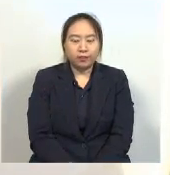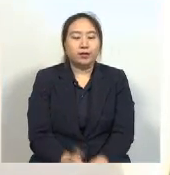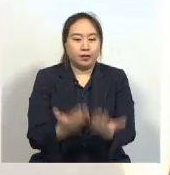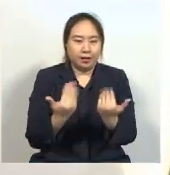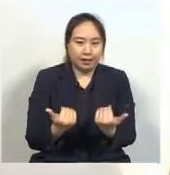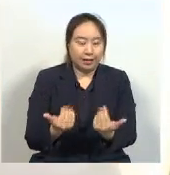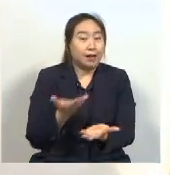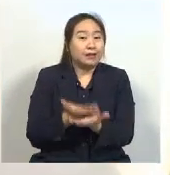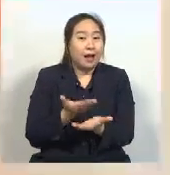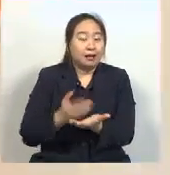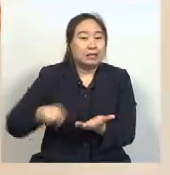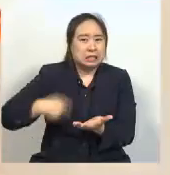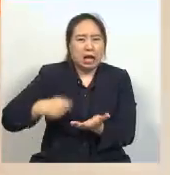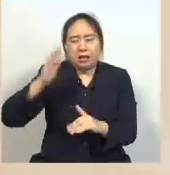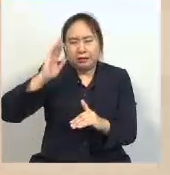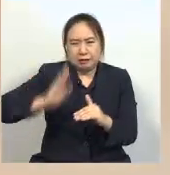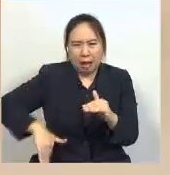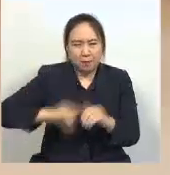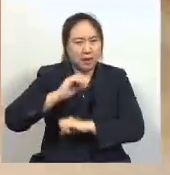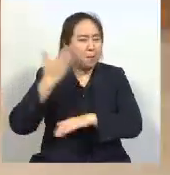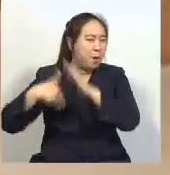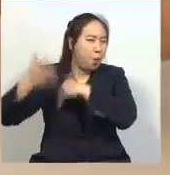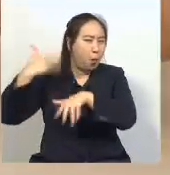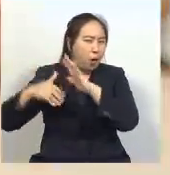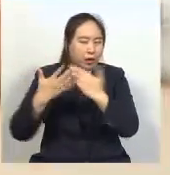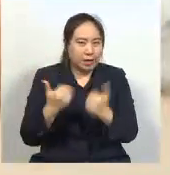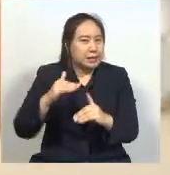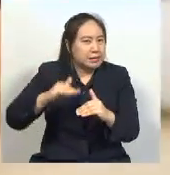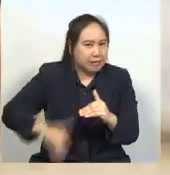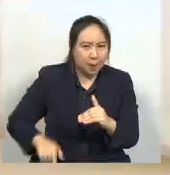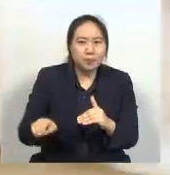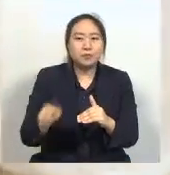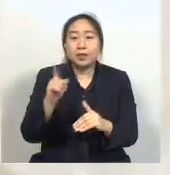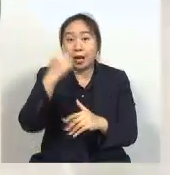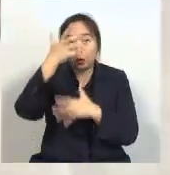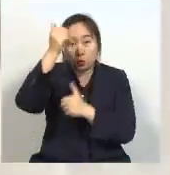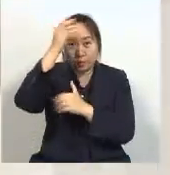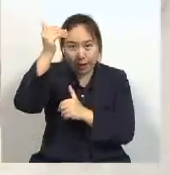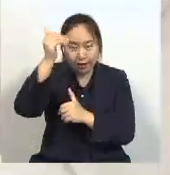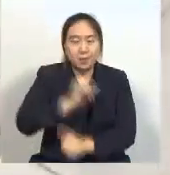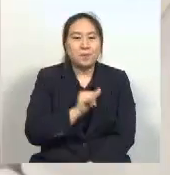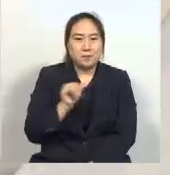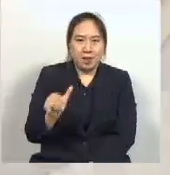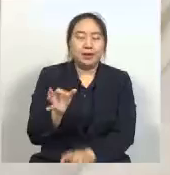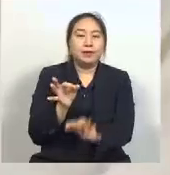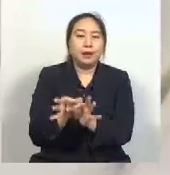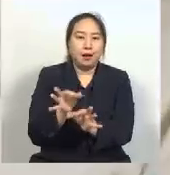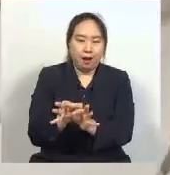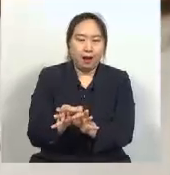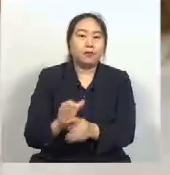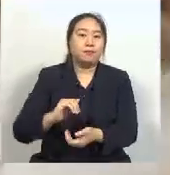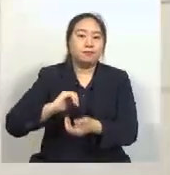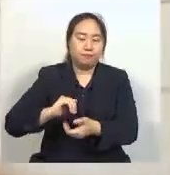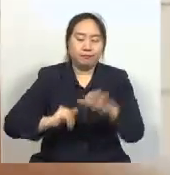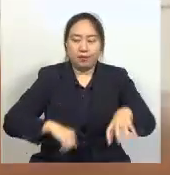ระดับราคาค่าใช้จ่ายที่ต่ำที่สุดเป็นประวัติการแล้วโดยผู้ที่สนใจนะครับสามารถติดต่อได้ที่ทุกสาขาของ